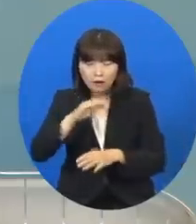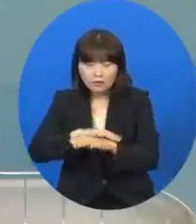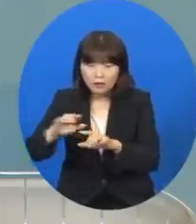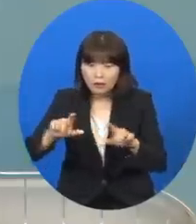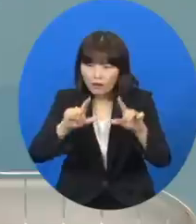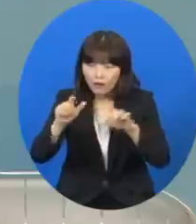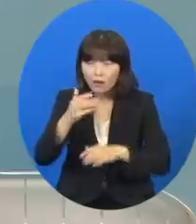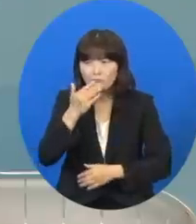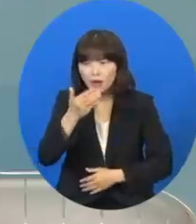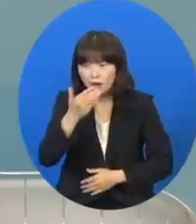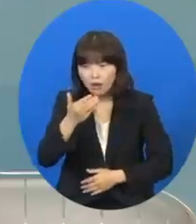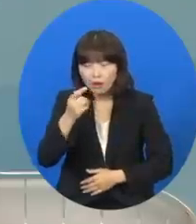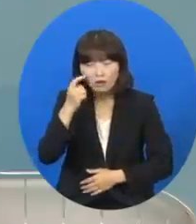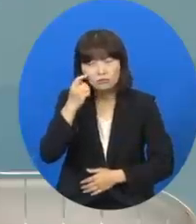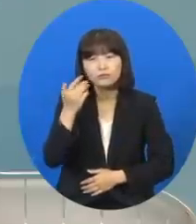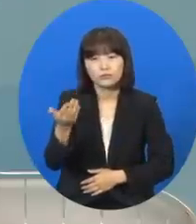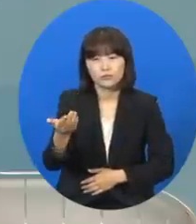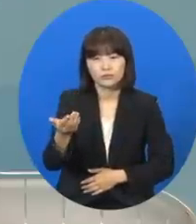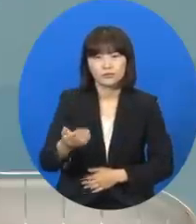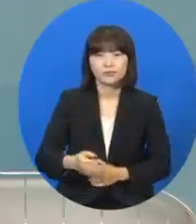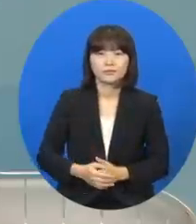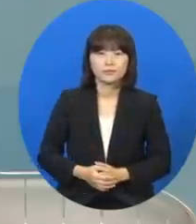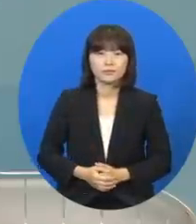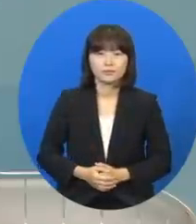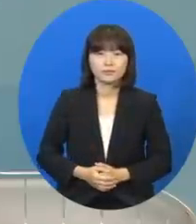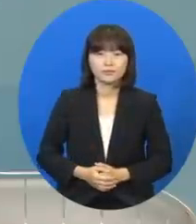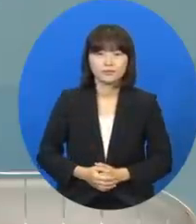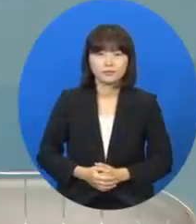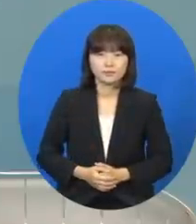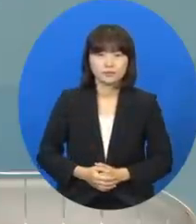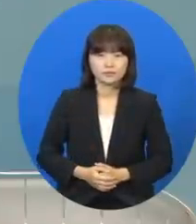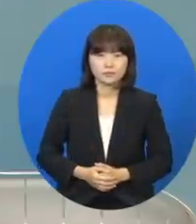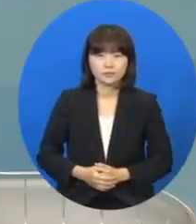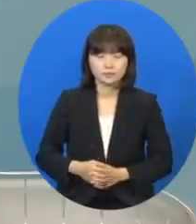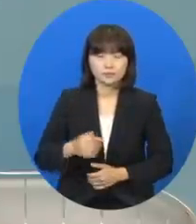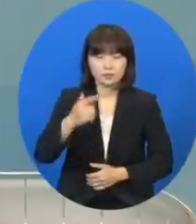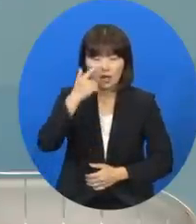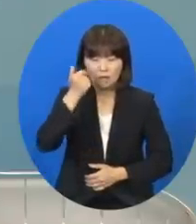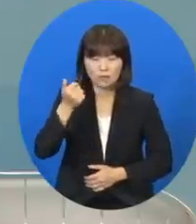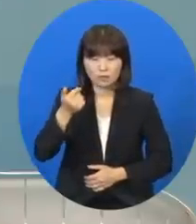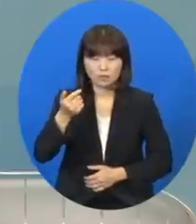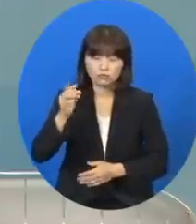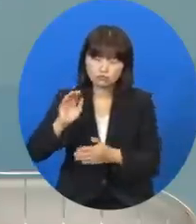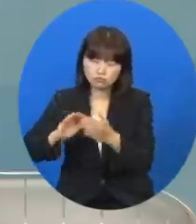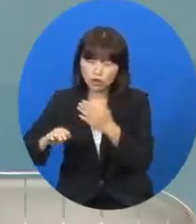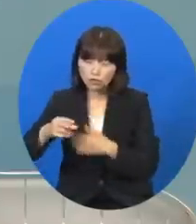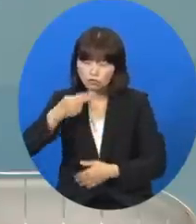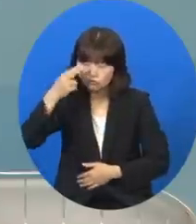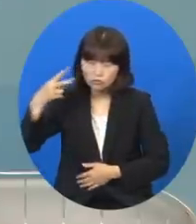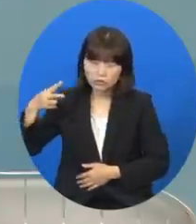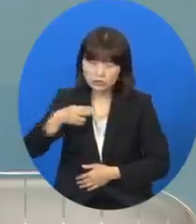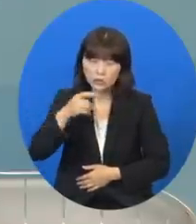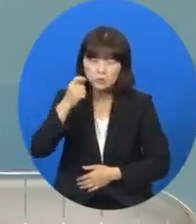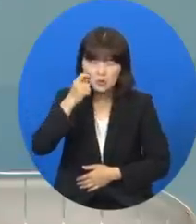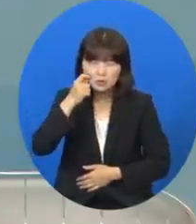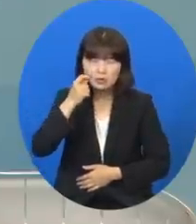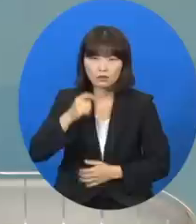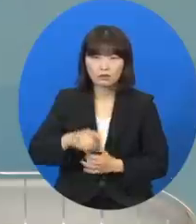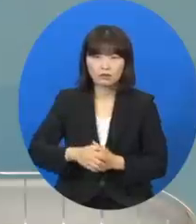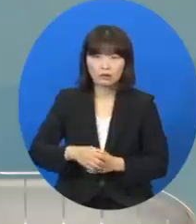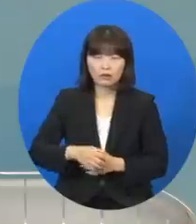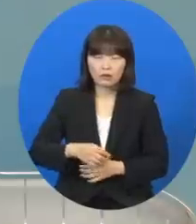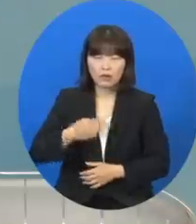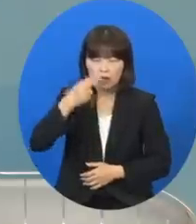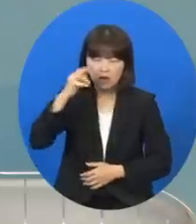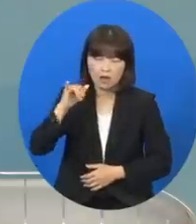됐냐 물어봤습니다. 아버지가 그 이후에도 술을 끊지 못하고 그냥 완전히 알코올